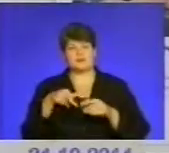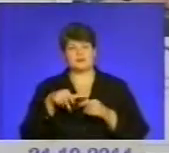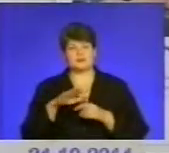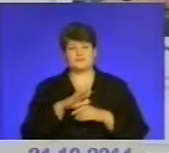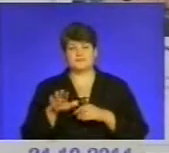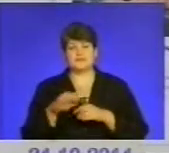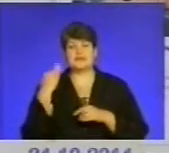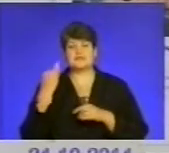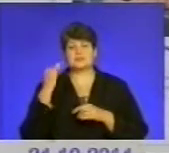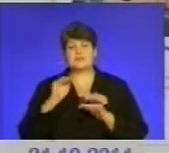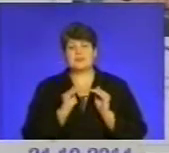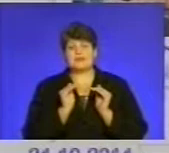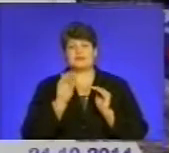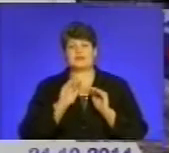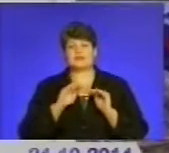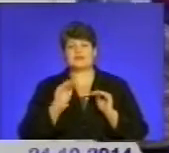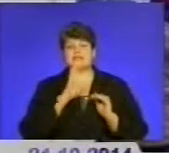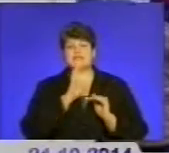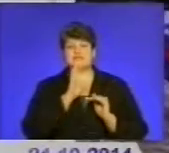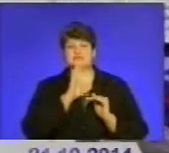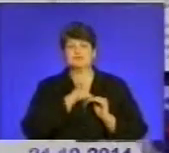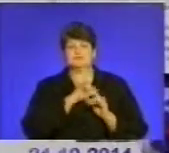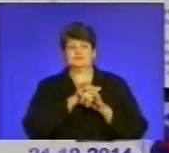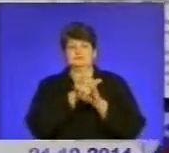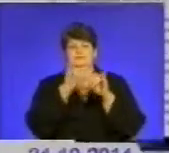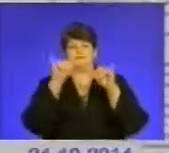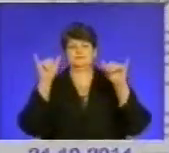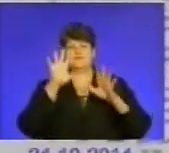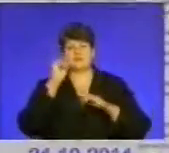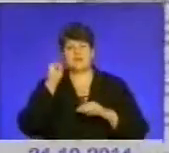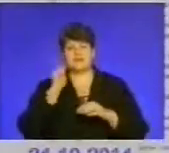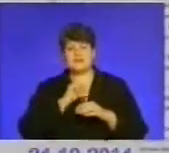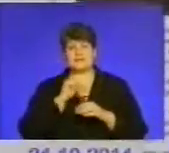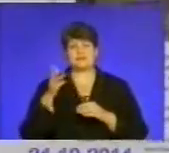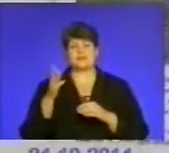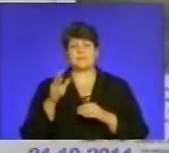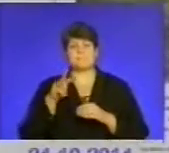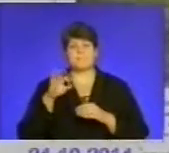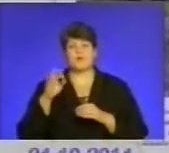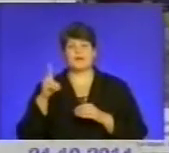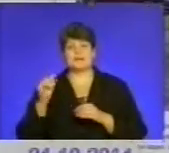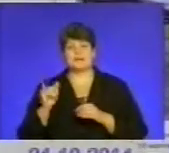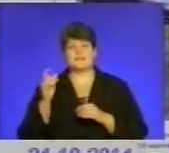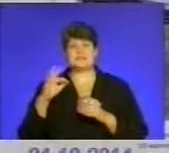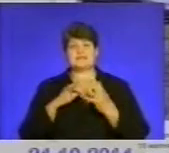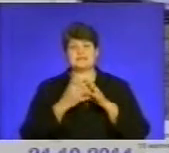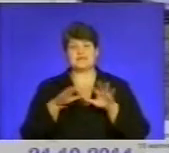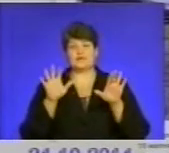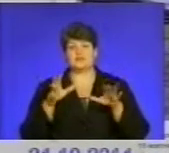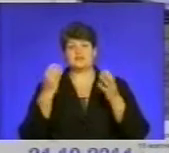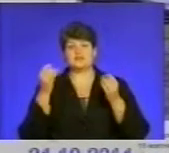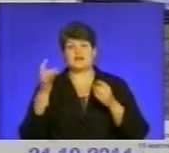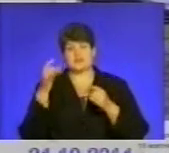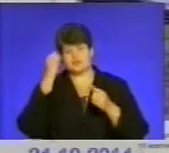про маленьку дівчинку облетіла за лічені години майже всю Україну, розповідає Марія Сушко, Могильницький сільський голова. Вона щораз